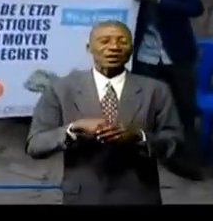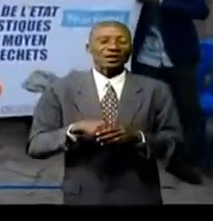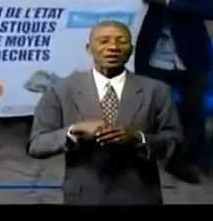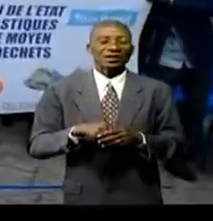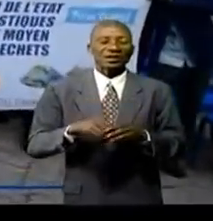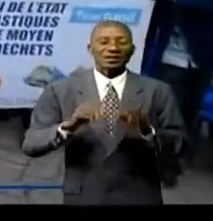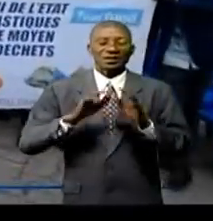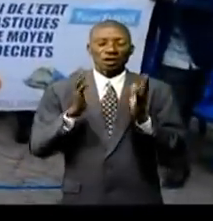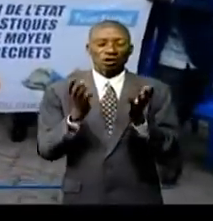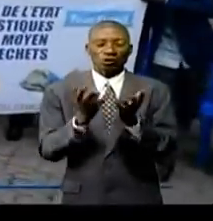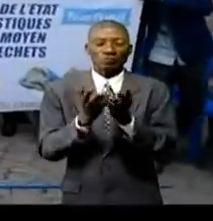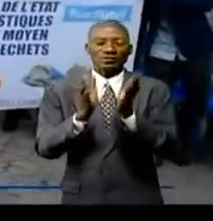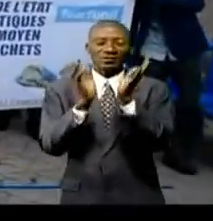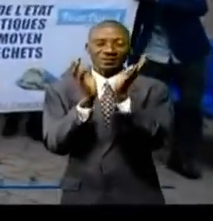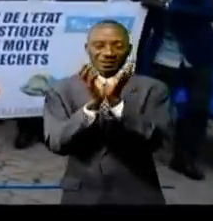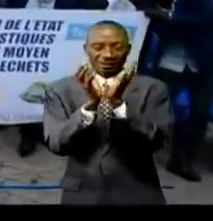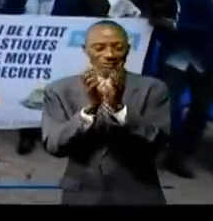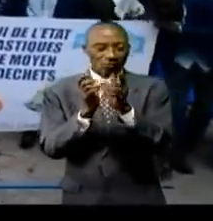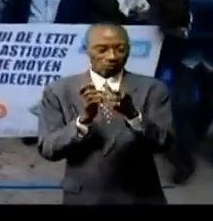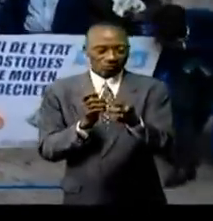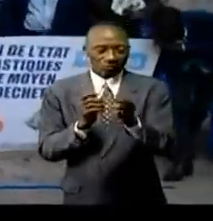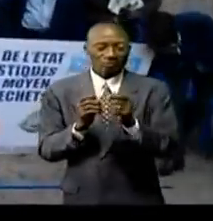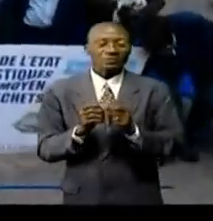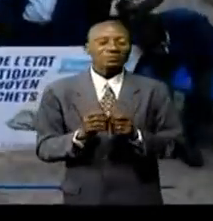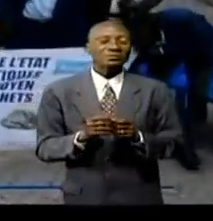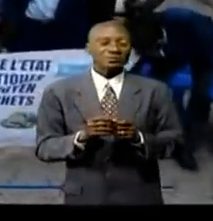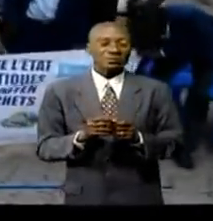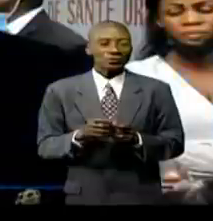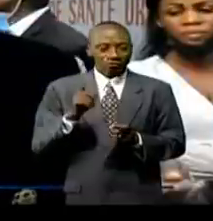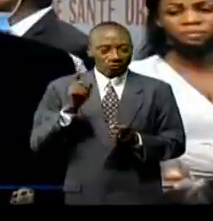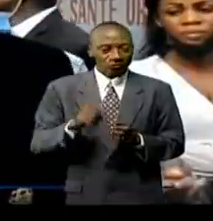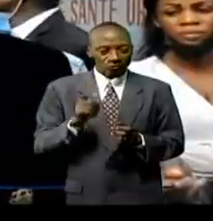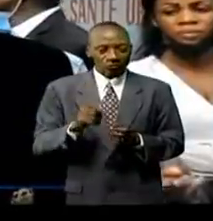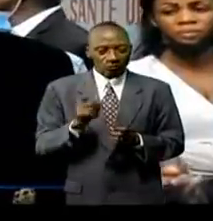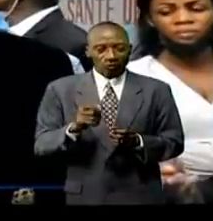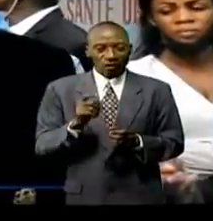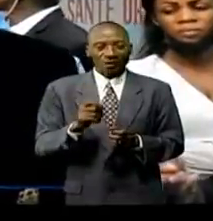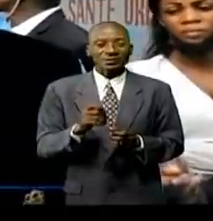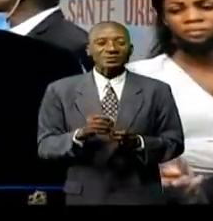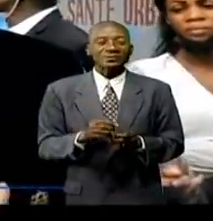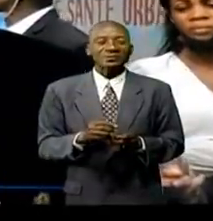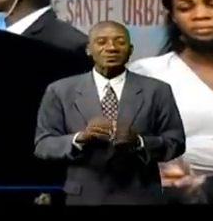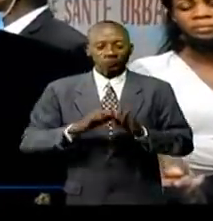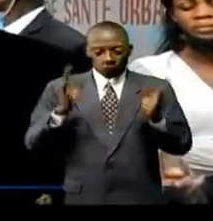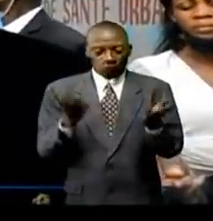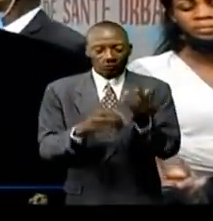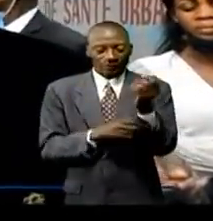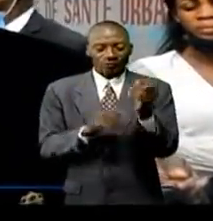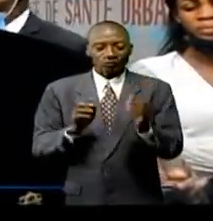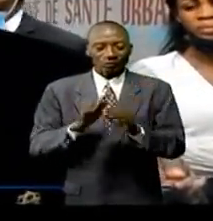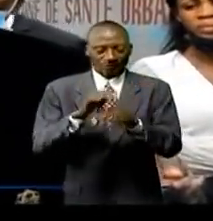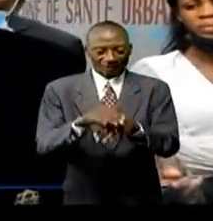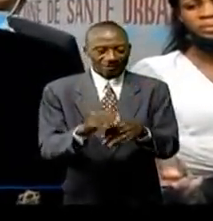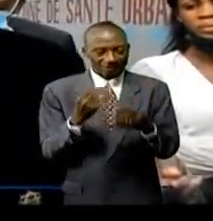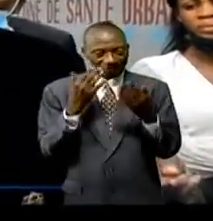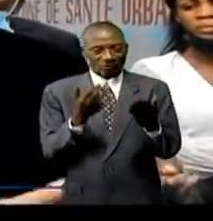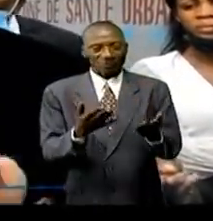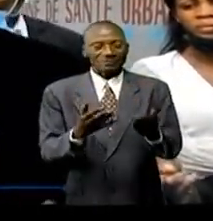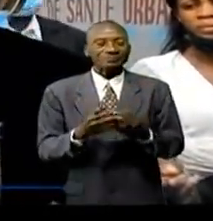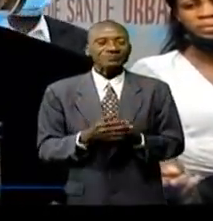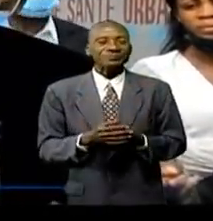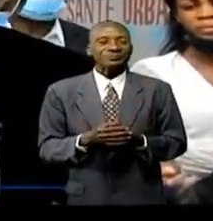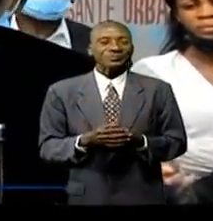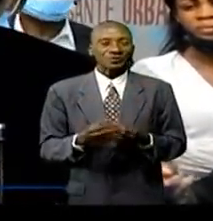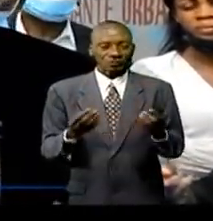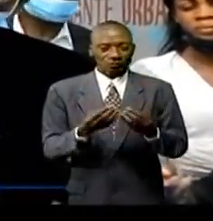SCC Bâti, aujourd'hui, on a des pavés, hein, mais des pavés qui hier